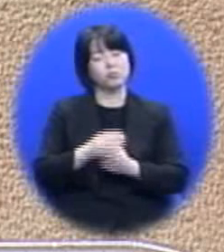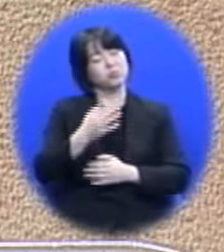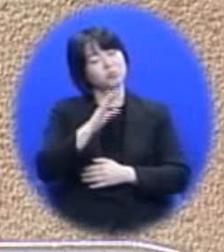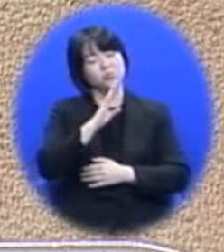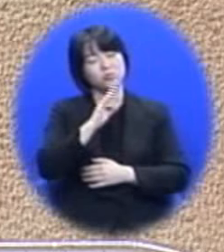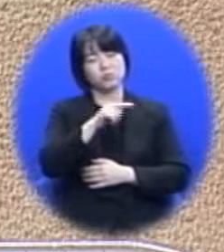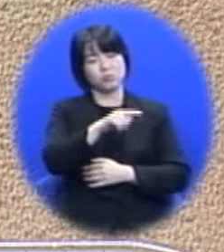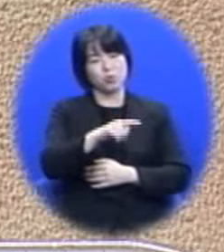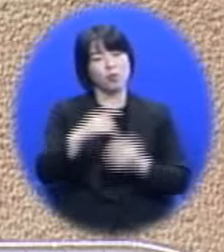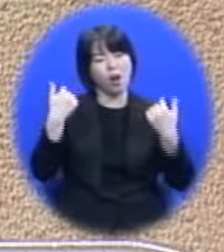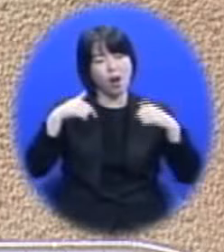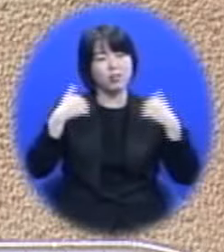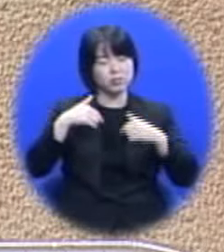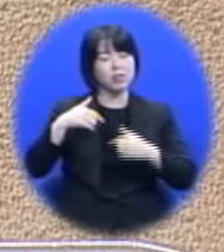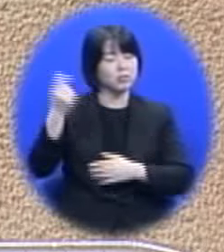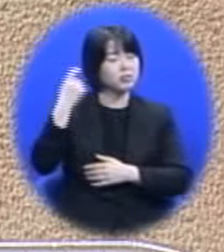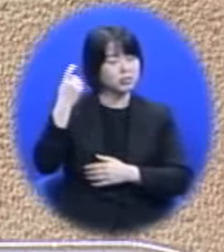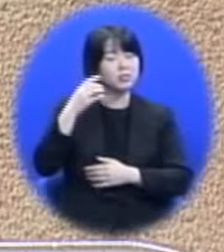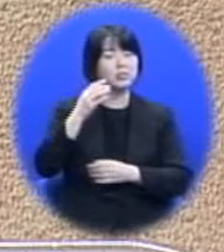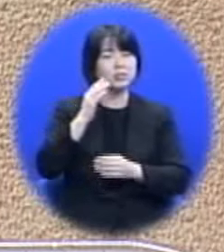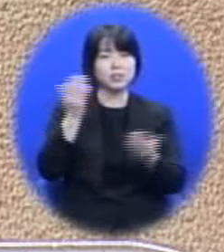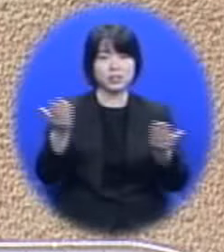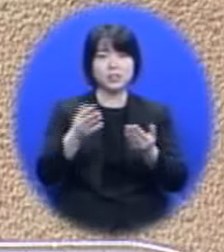늘 듣는 이야기인데 뭐.